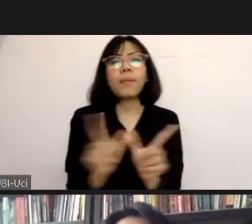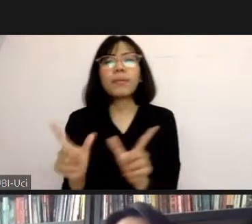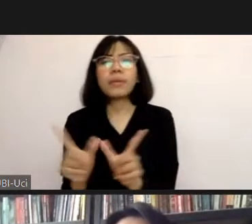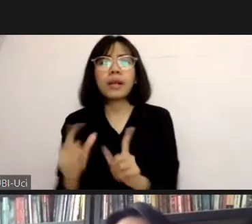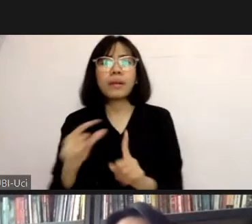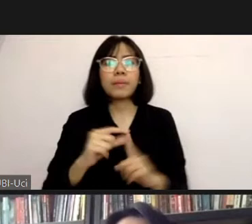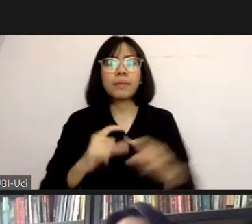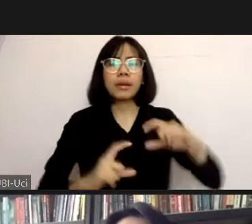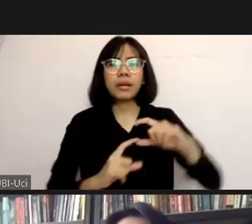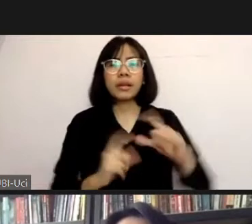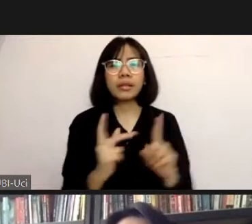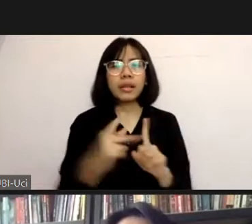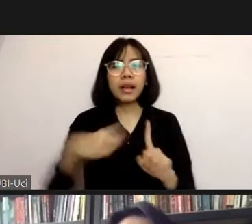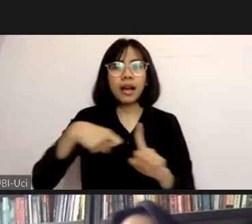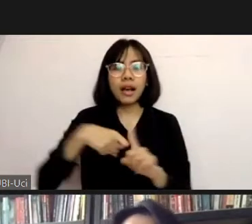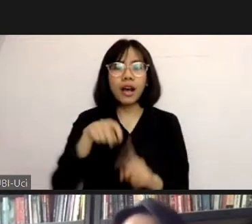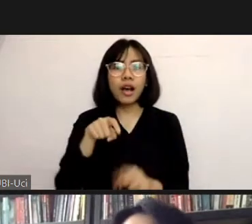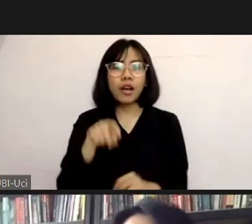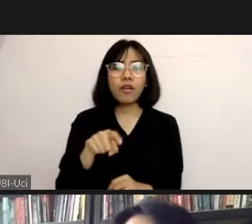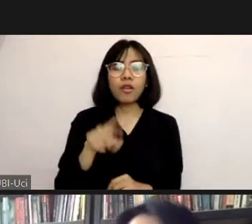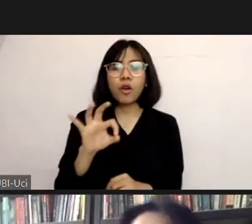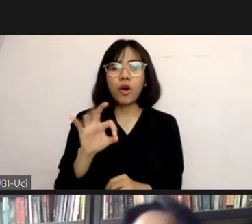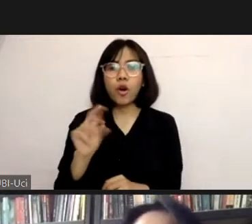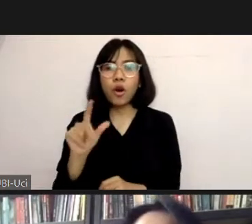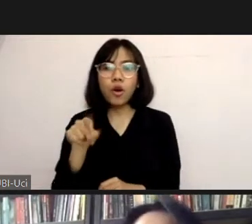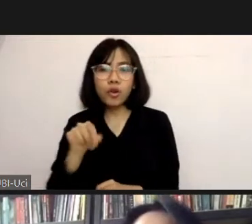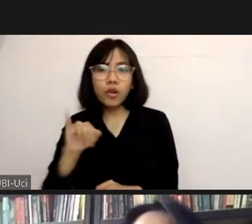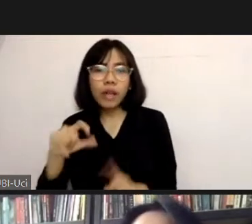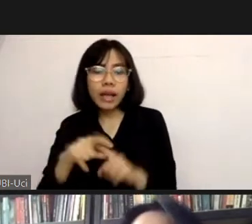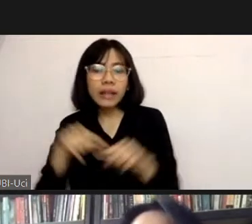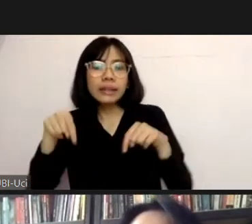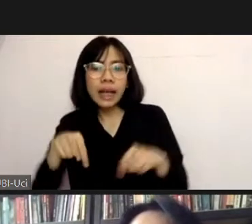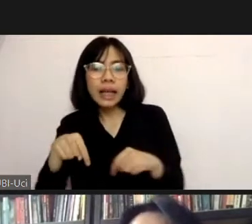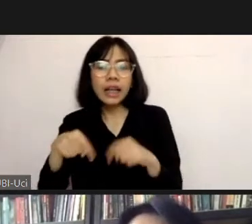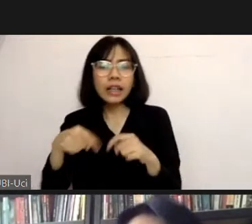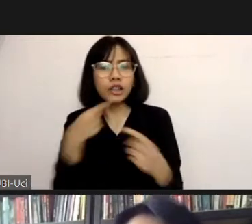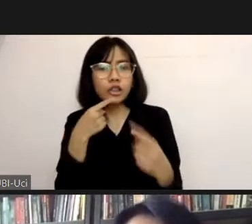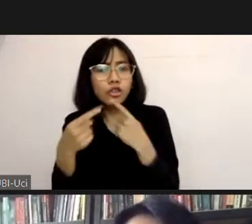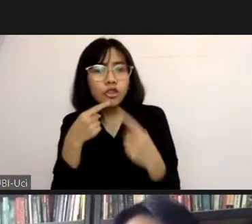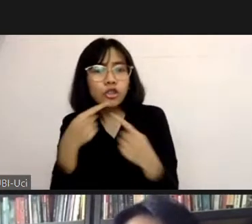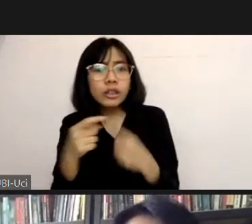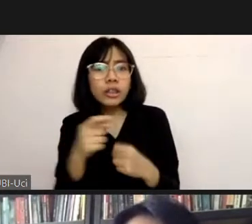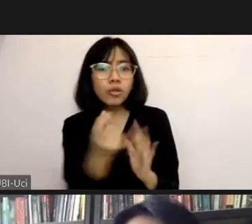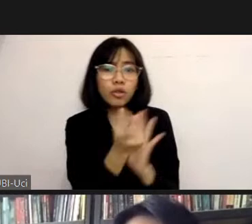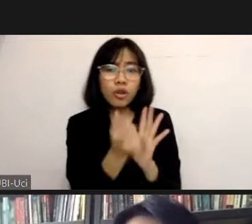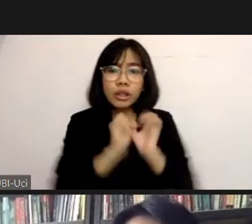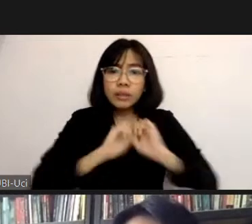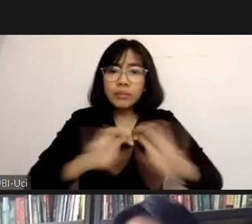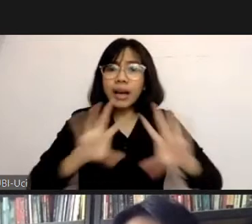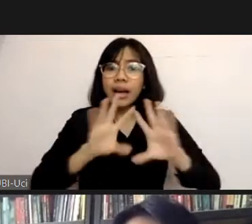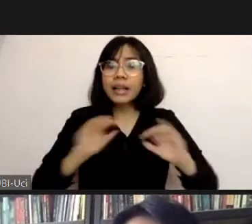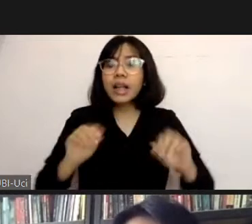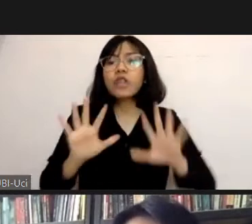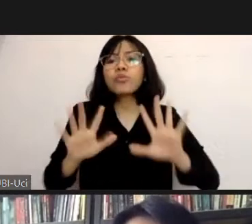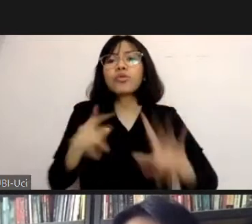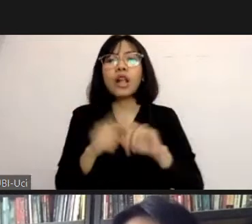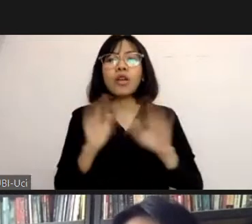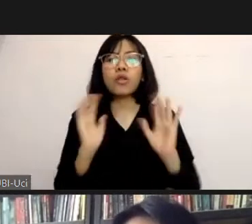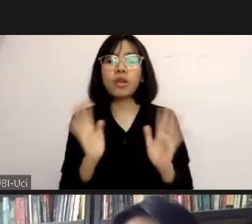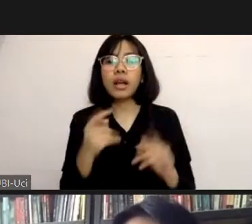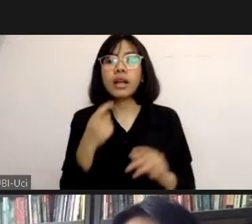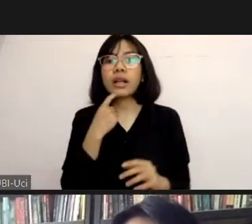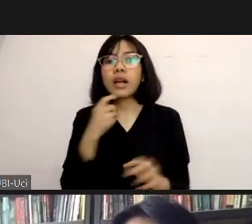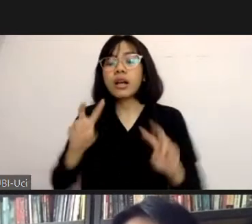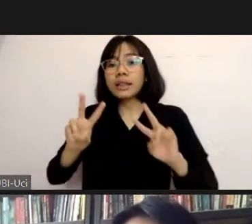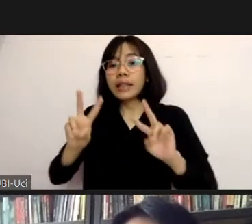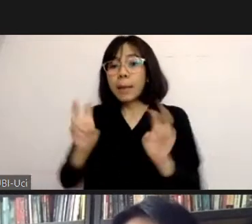Diskusi kali ini adalah webinar kami yang ke-10 tentang Undang-Undang Cipta Kerja, sekaligus sebagai penutup seri diskusi bertema Omnibus Cipta